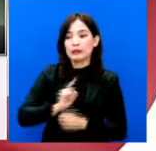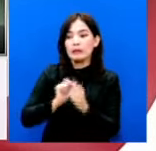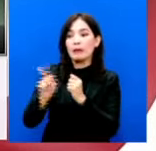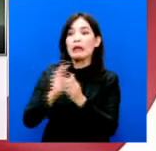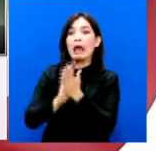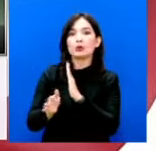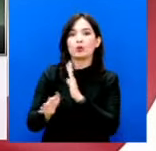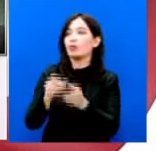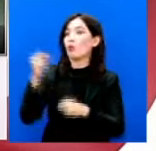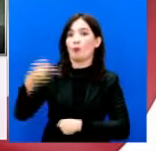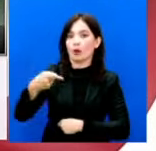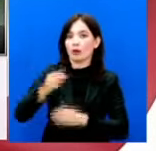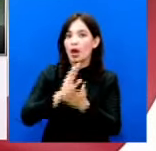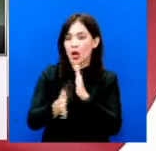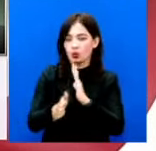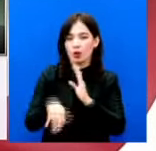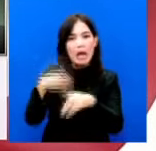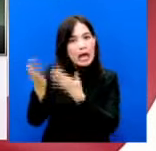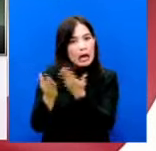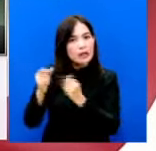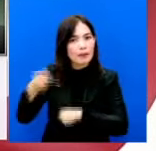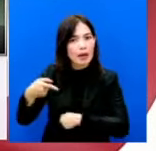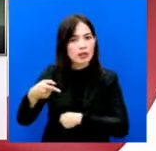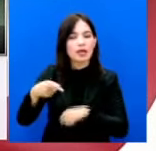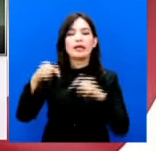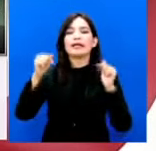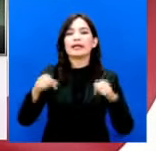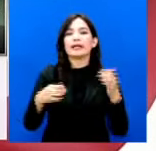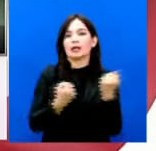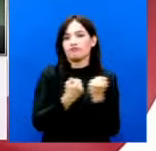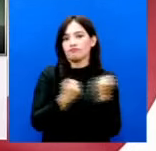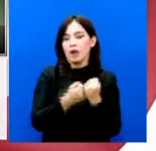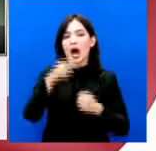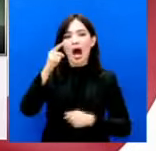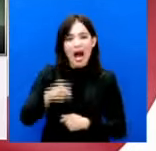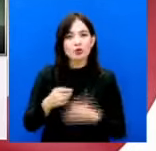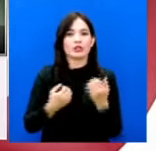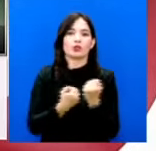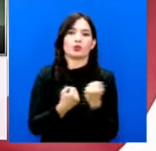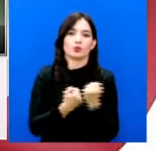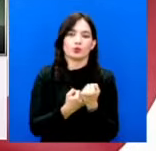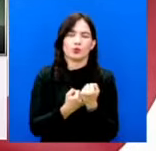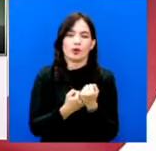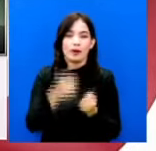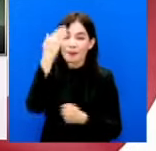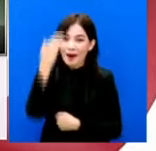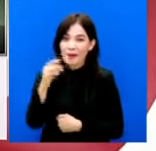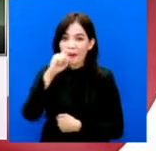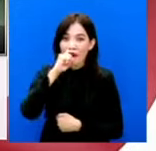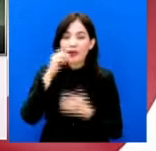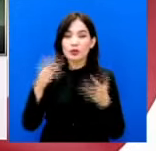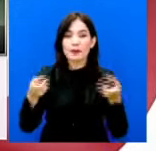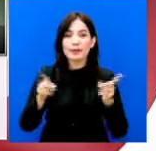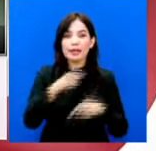ditangani. Nah, ini yang memang harus di backup oleh regulasi. Saya yakin karena Bapak sudah pernah